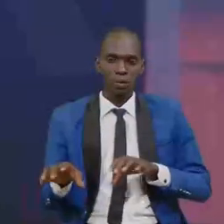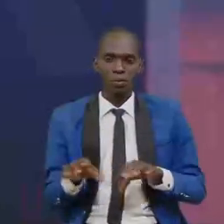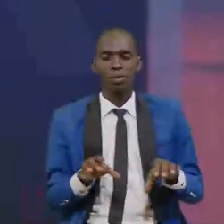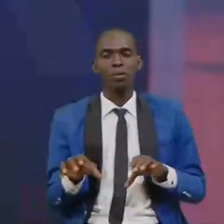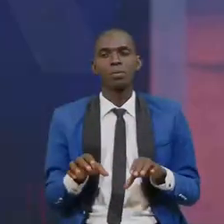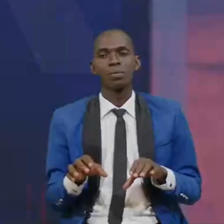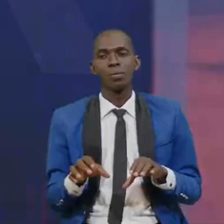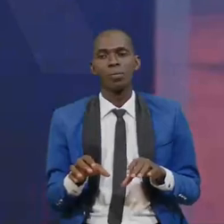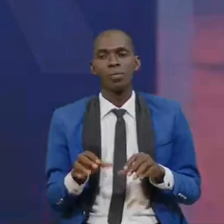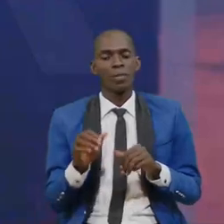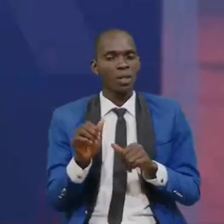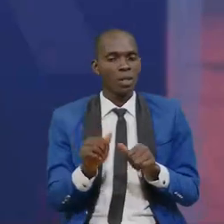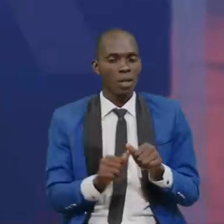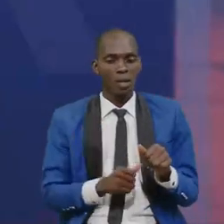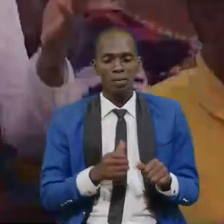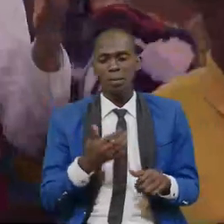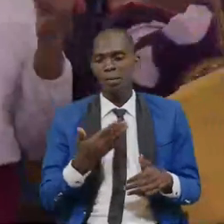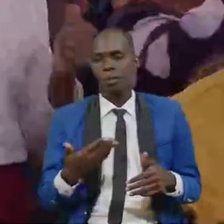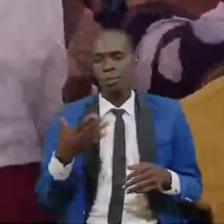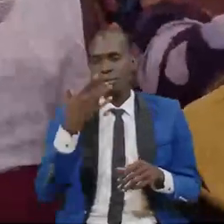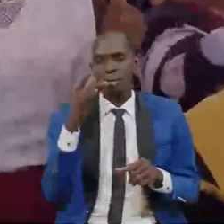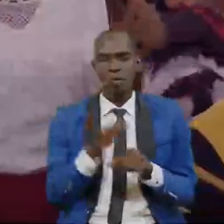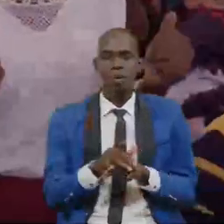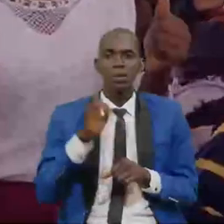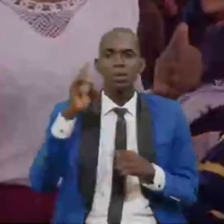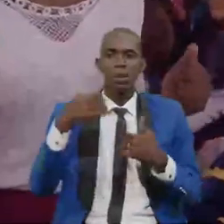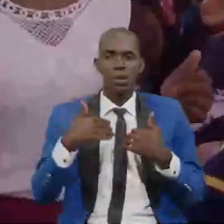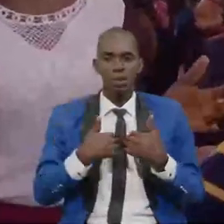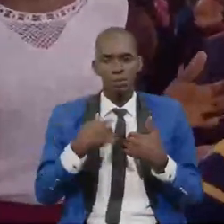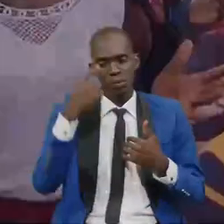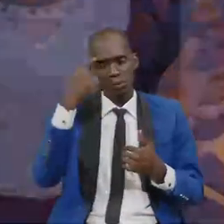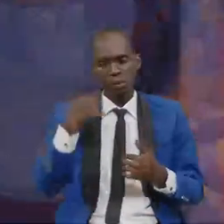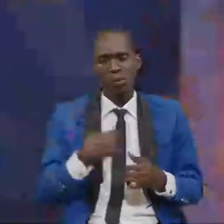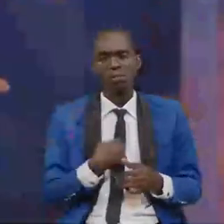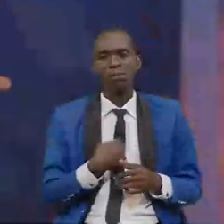d'accomplir toute bonne chose qu'il a pour moi dans sa parole.